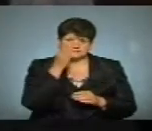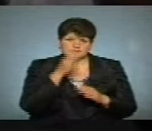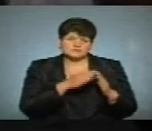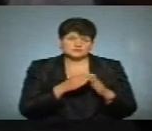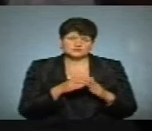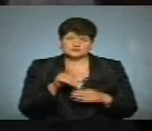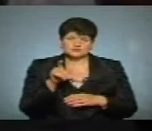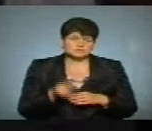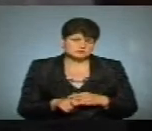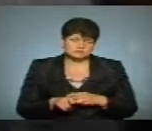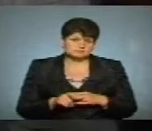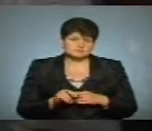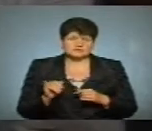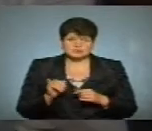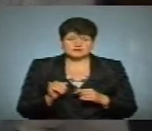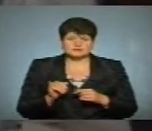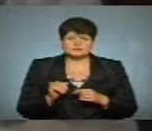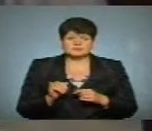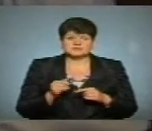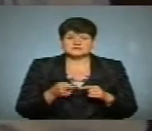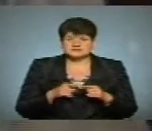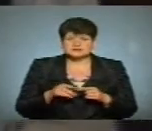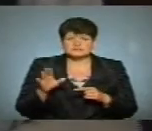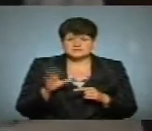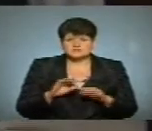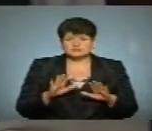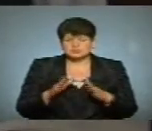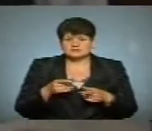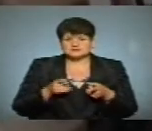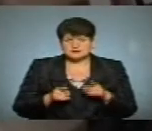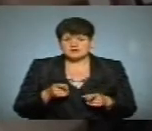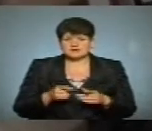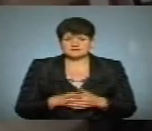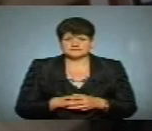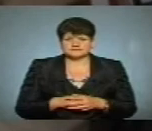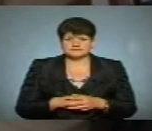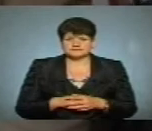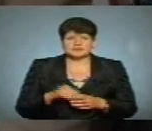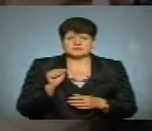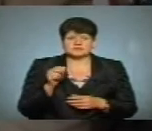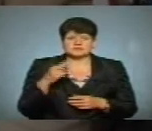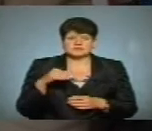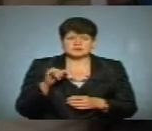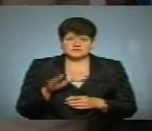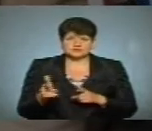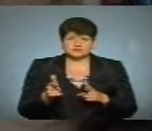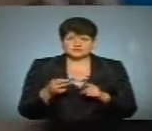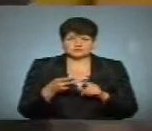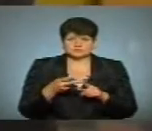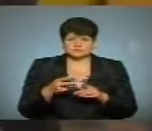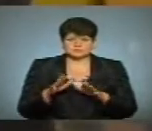І події, це все на реальних подіях засноване. Андрія Дідєва готують до другого